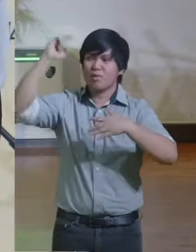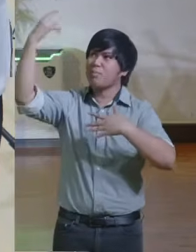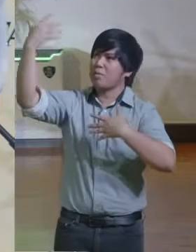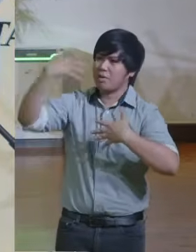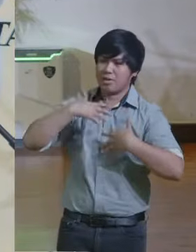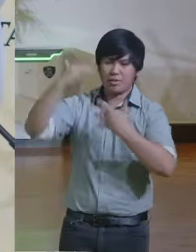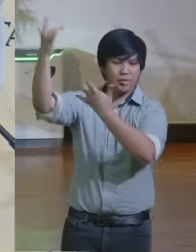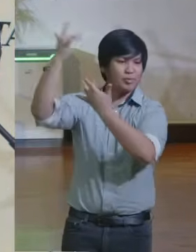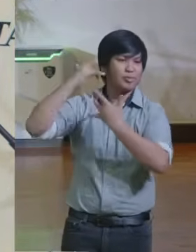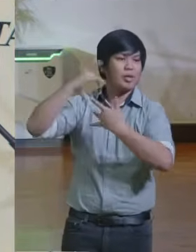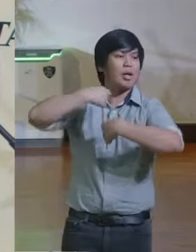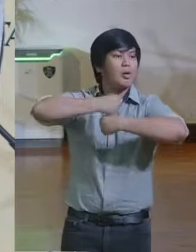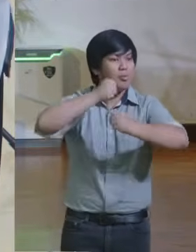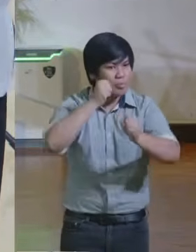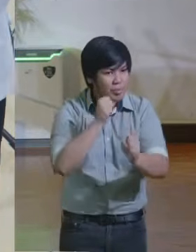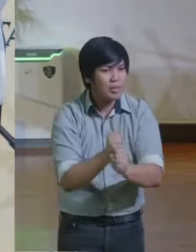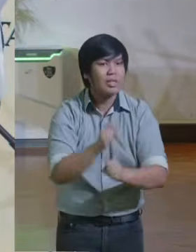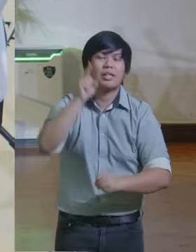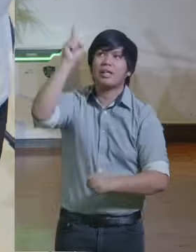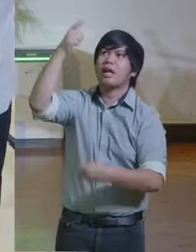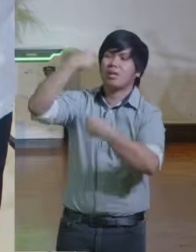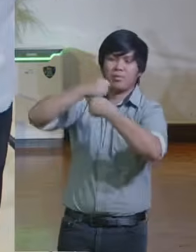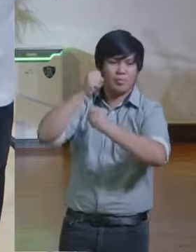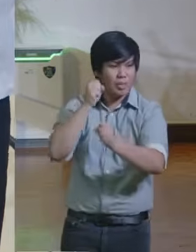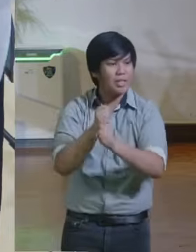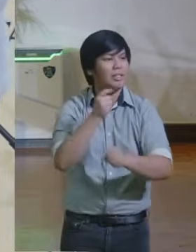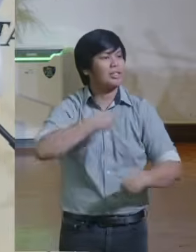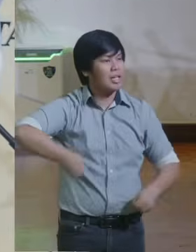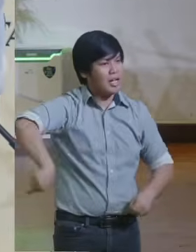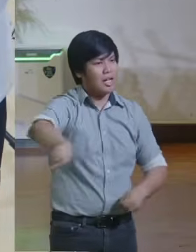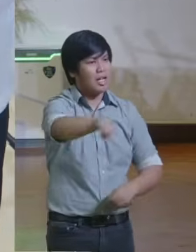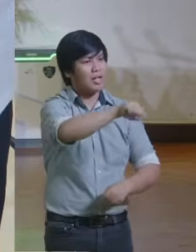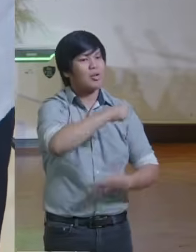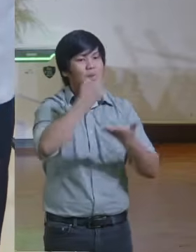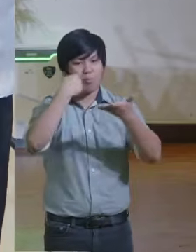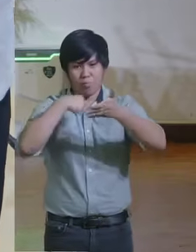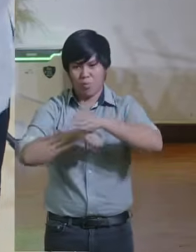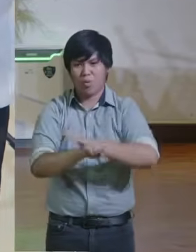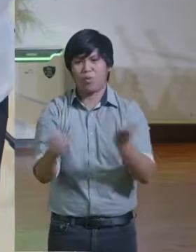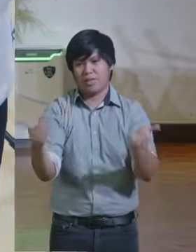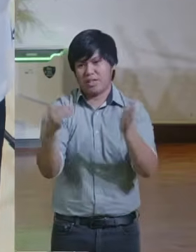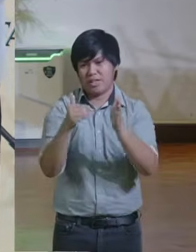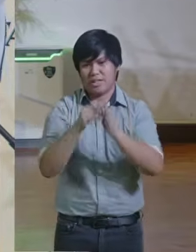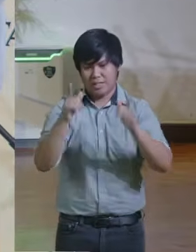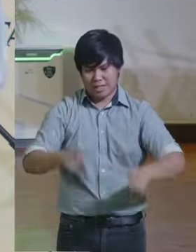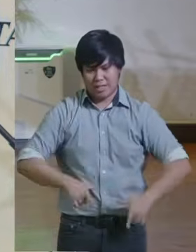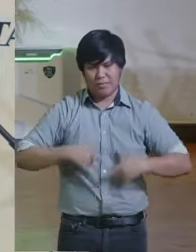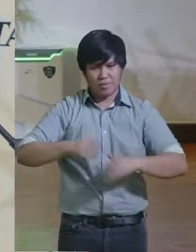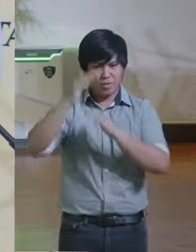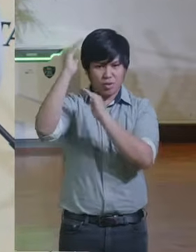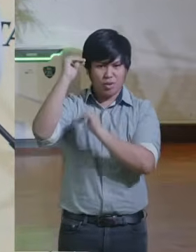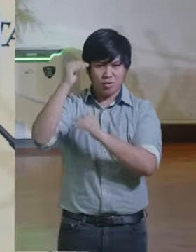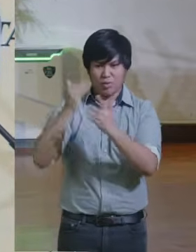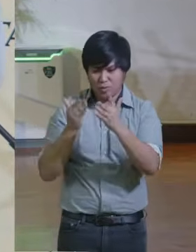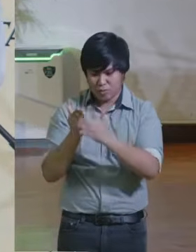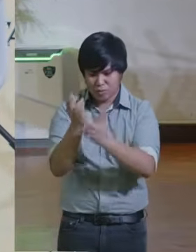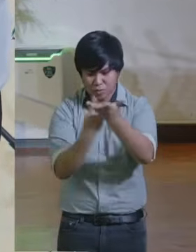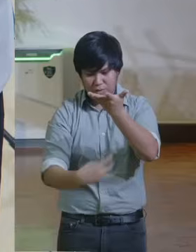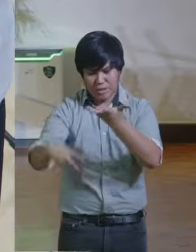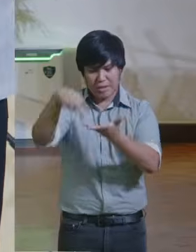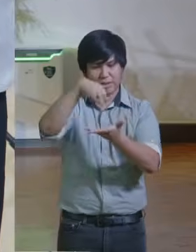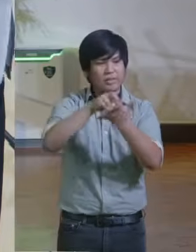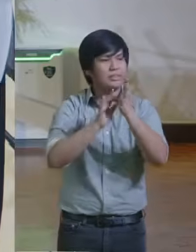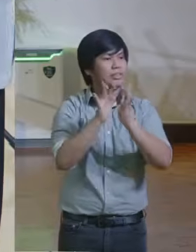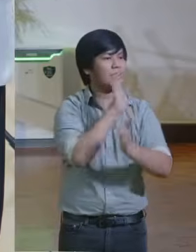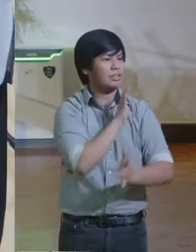has caused us, He has caused us to be born again to a living hope through the resurrection of